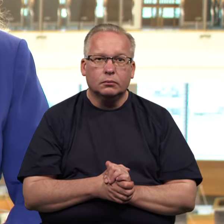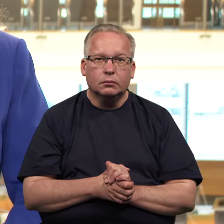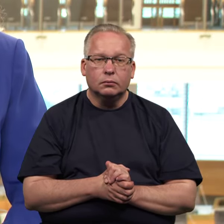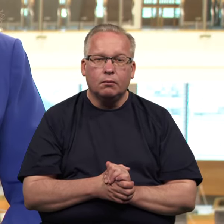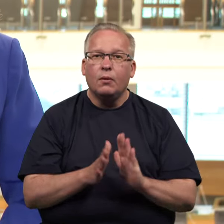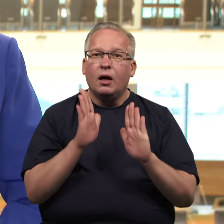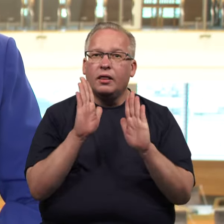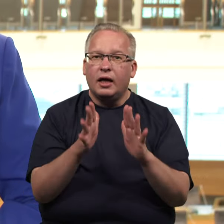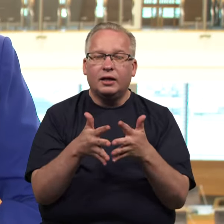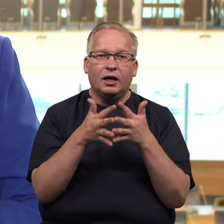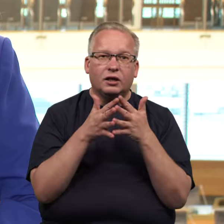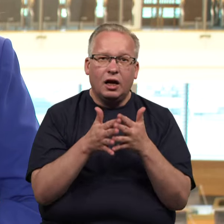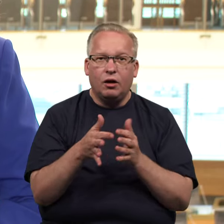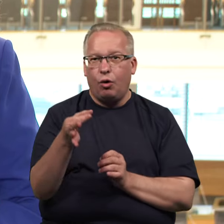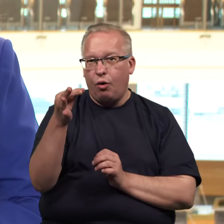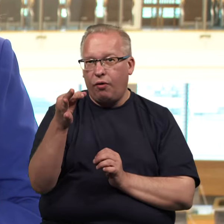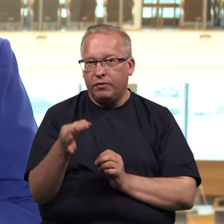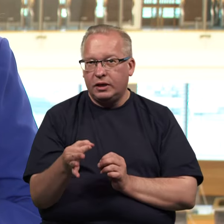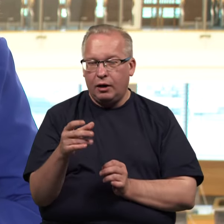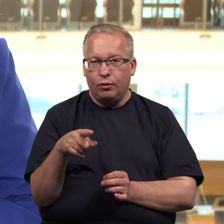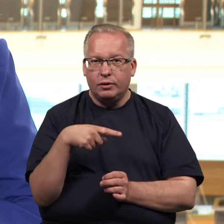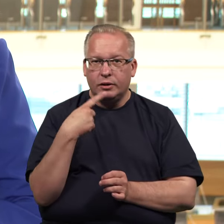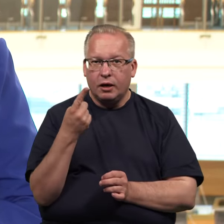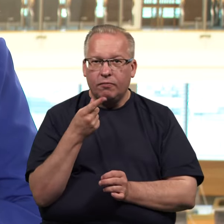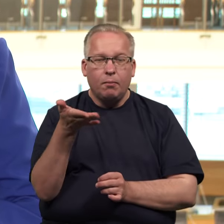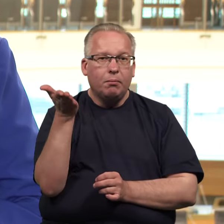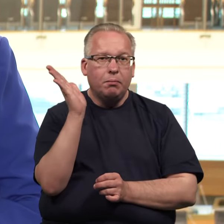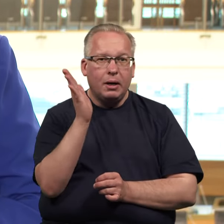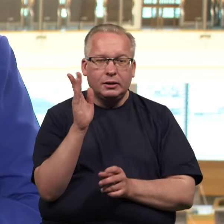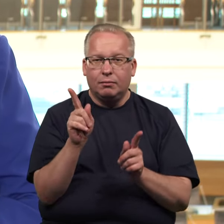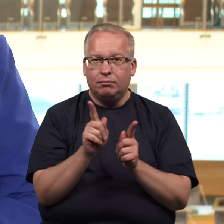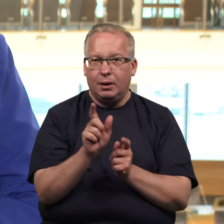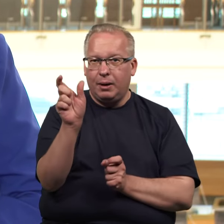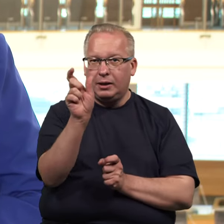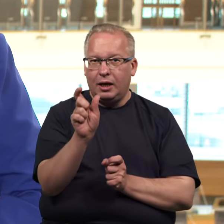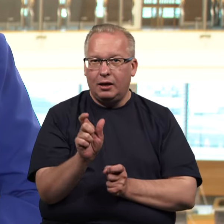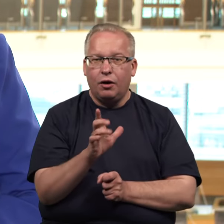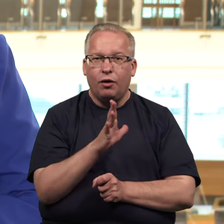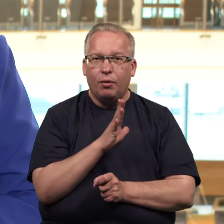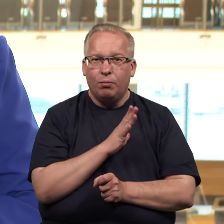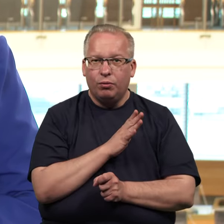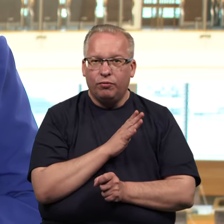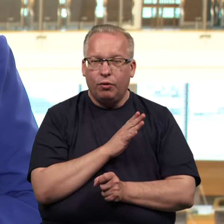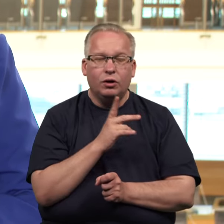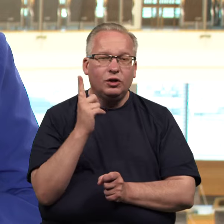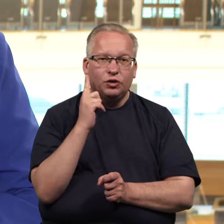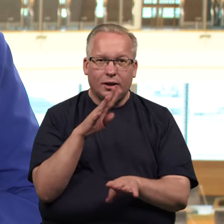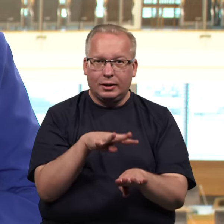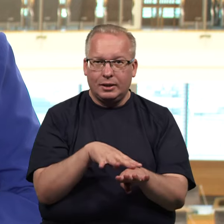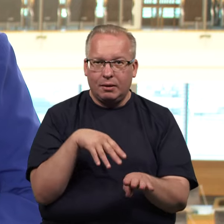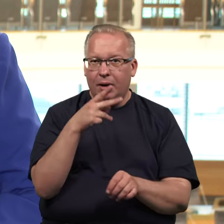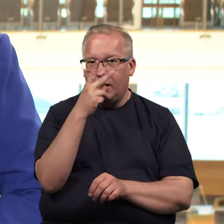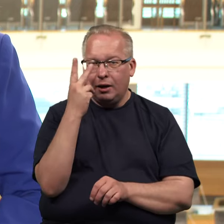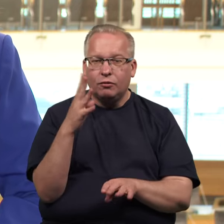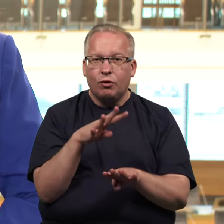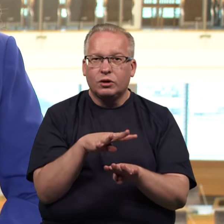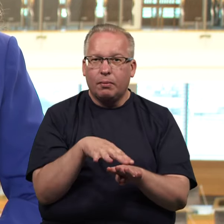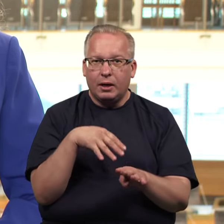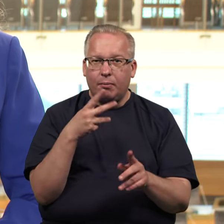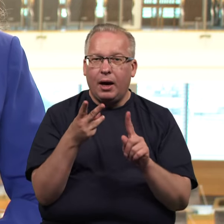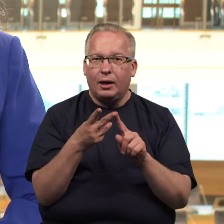Ne tik dalykiškos oficialios kalbos pasisakymai, bet ir eilėraščiai tai buvo galima išgirsti Seime. Lietuvos parlamentas